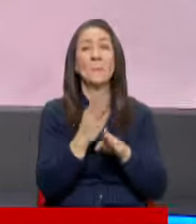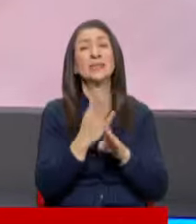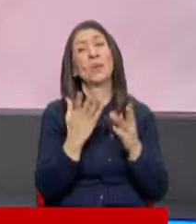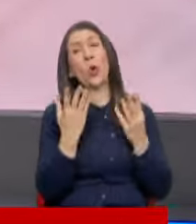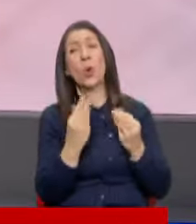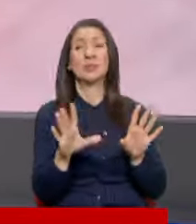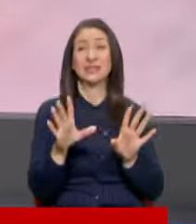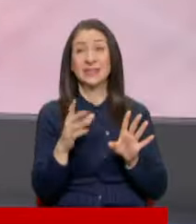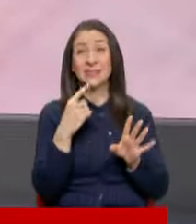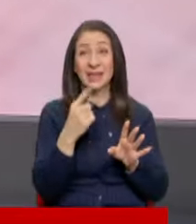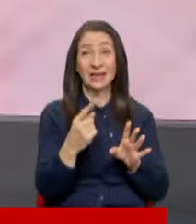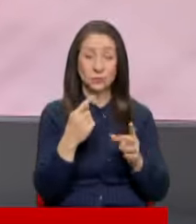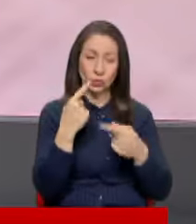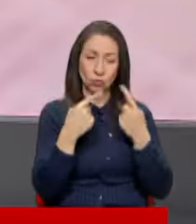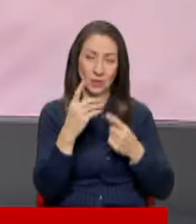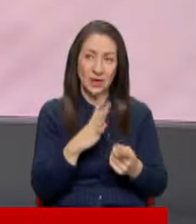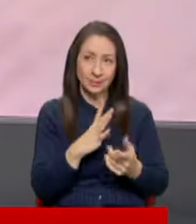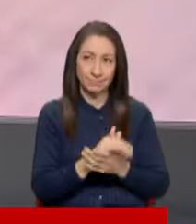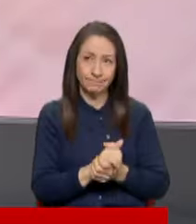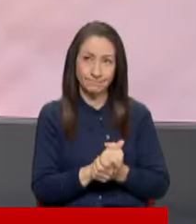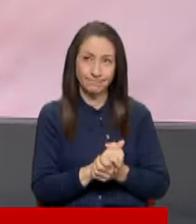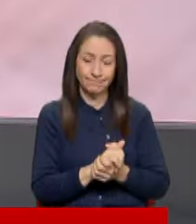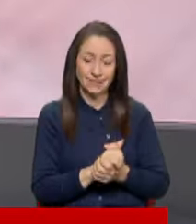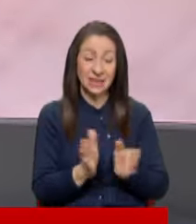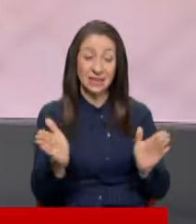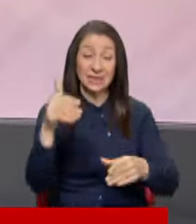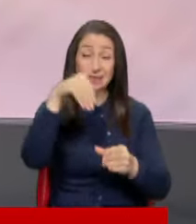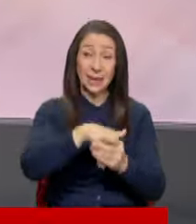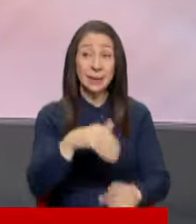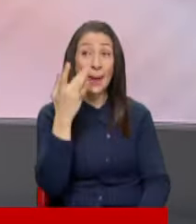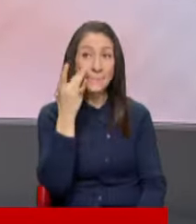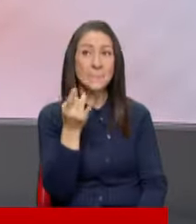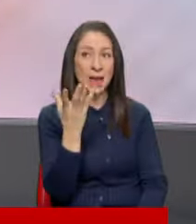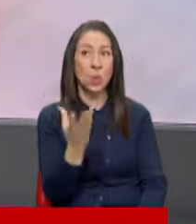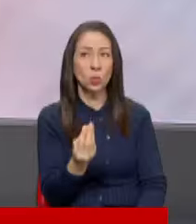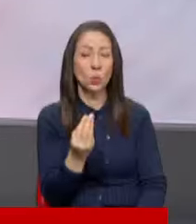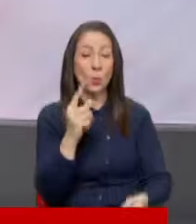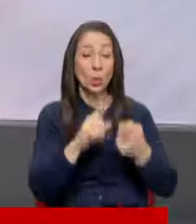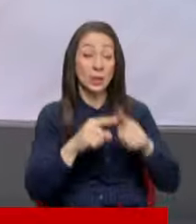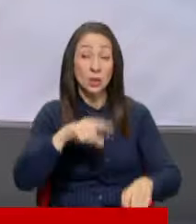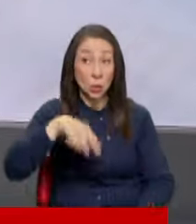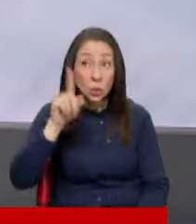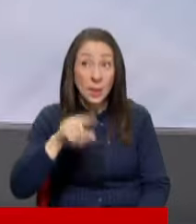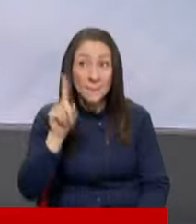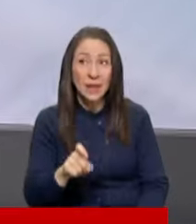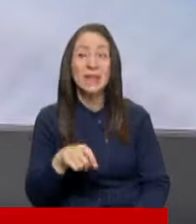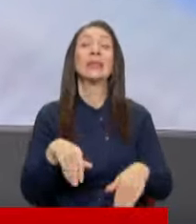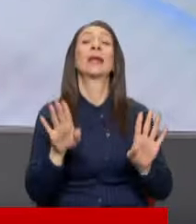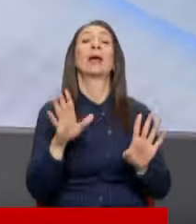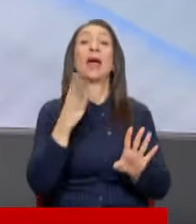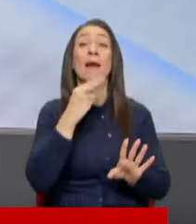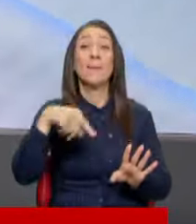olmasın diye de yaklaşım sergileniyor sandıkta belli olur siyasetin gündemi midir değil midir